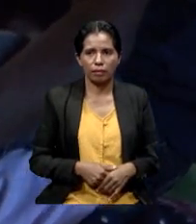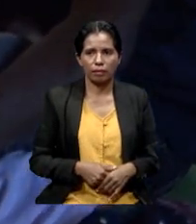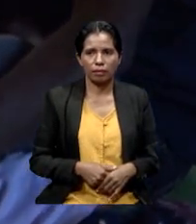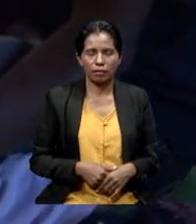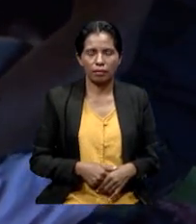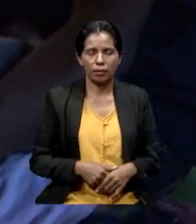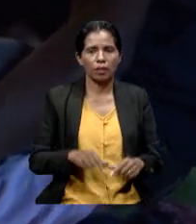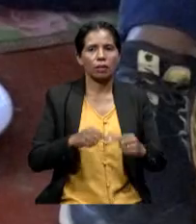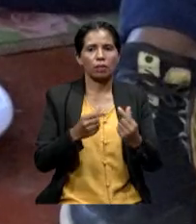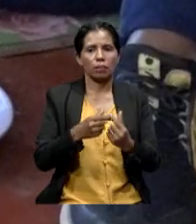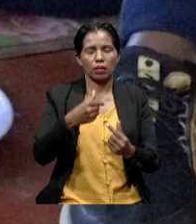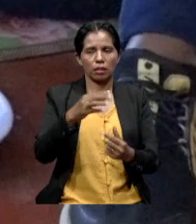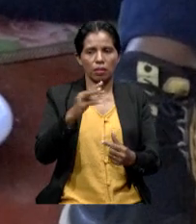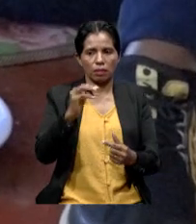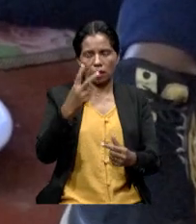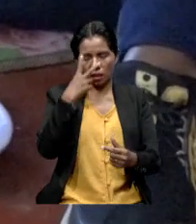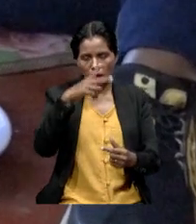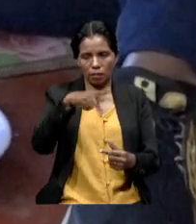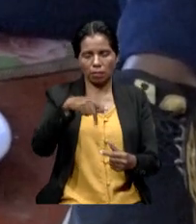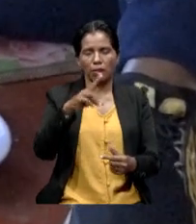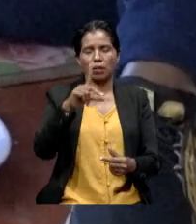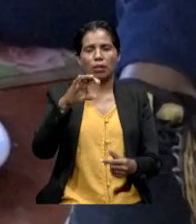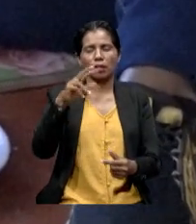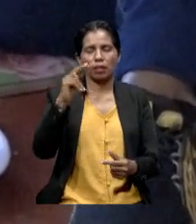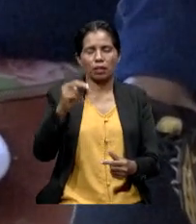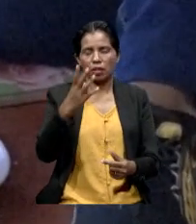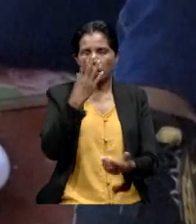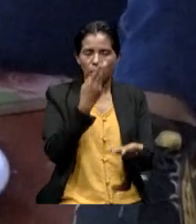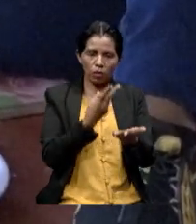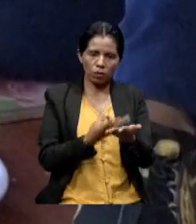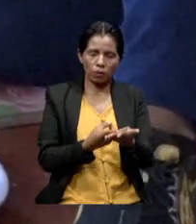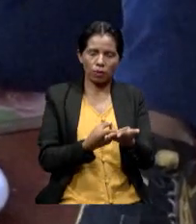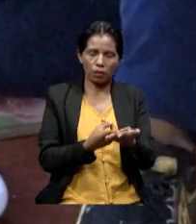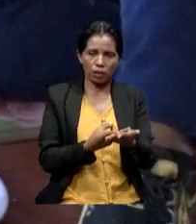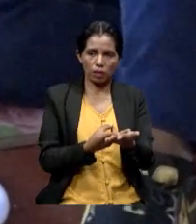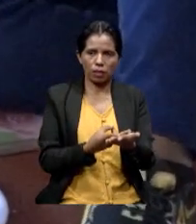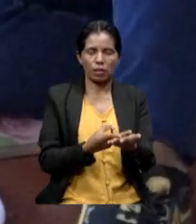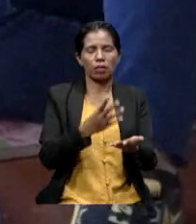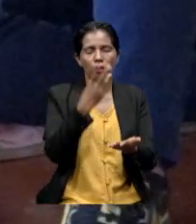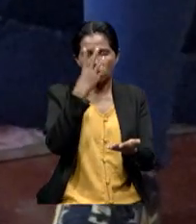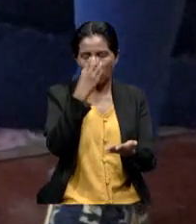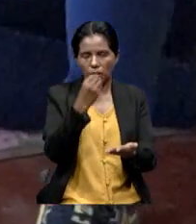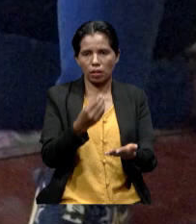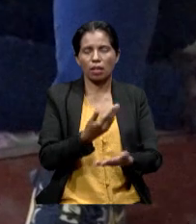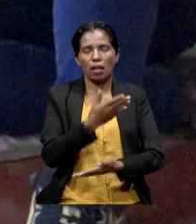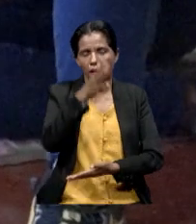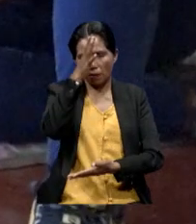Equipa Ziemeni Hare Paulina da Silva toba de iha nia mama nia hiting.